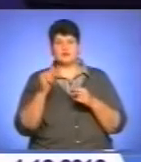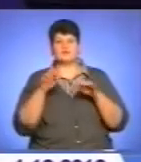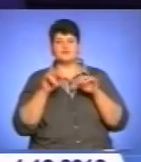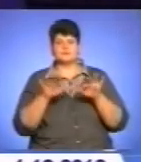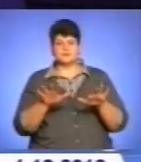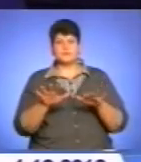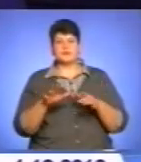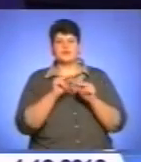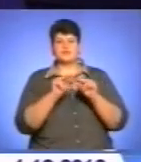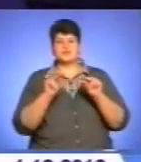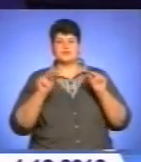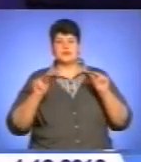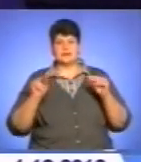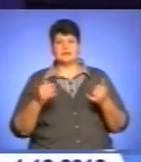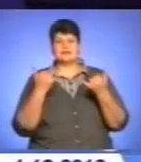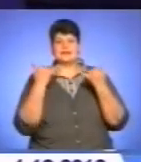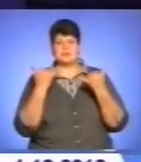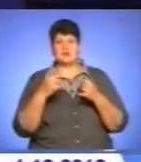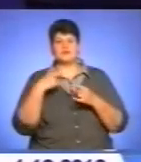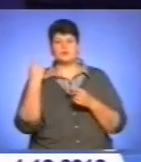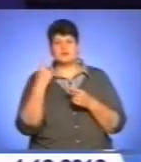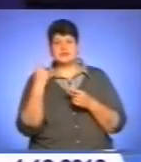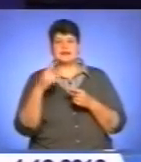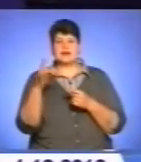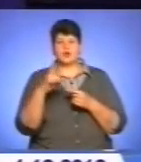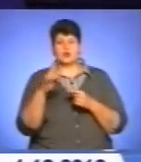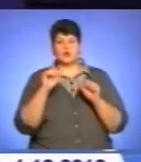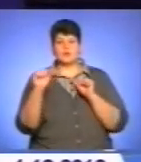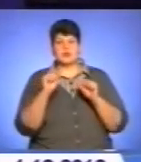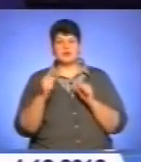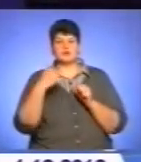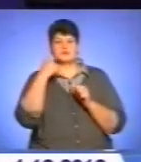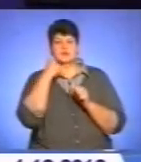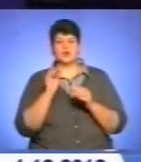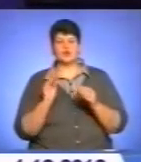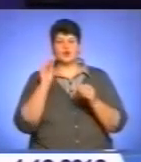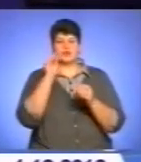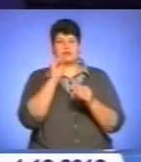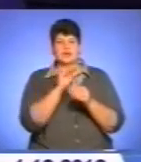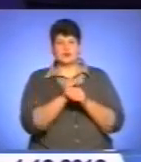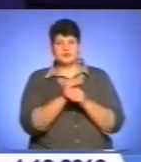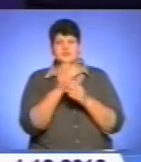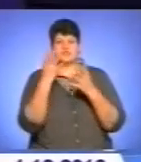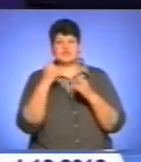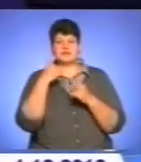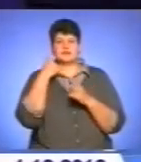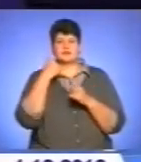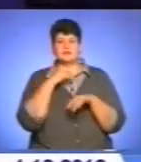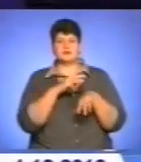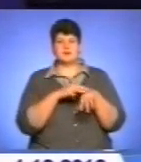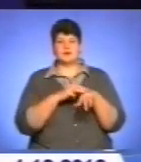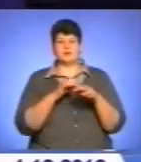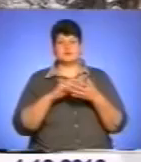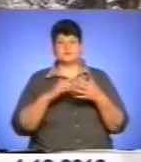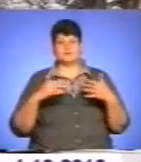номерів гарячих ліній обласного чи районних управлінь освіти додаються телефони правоохоронних органів. Більше у